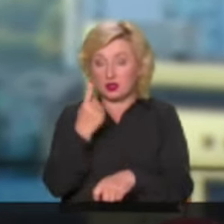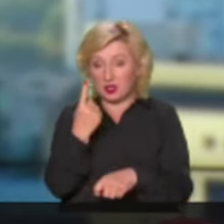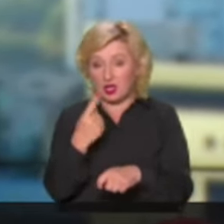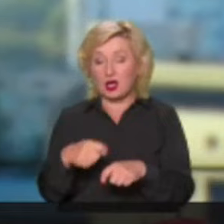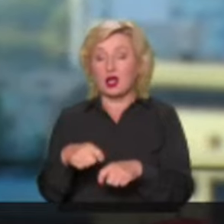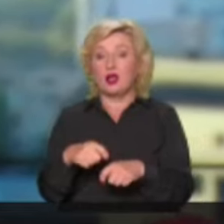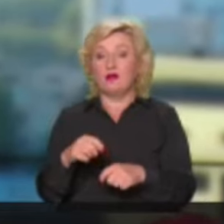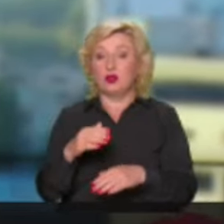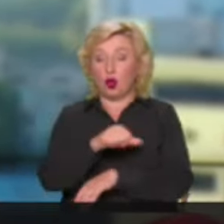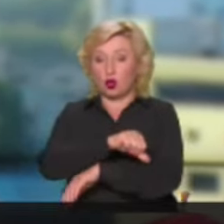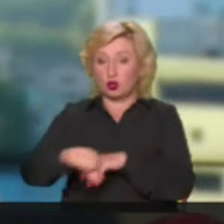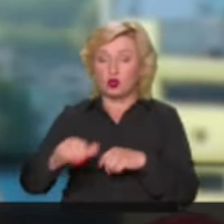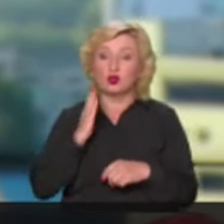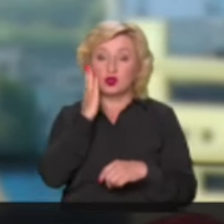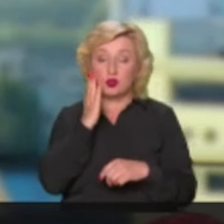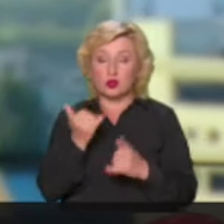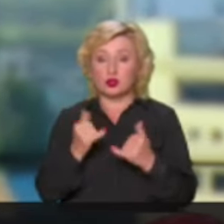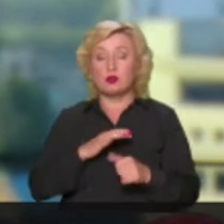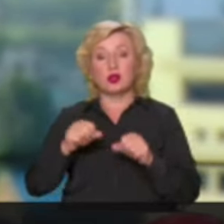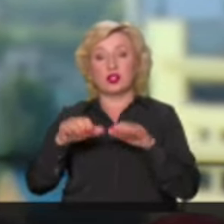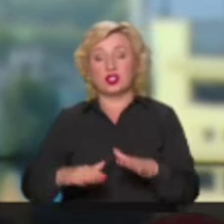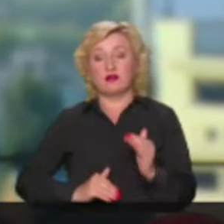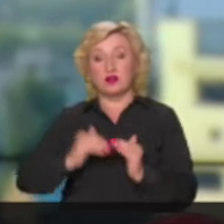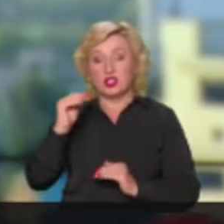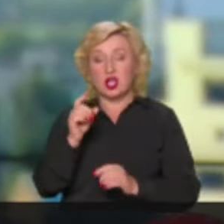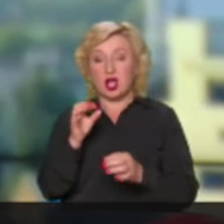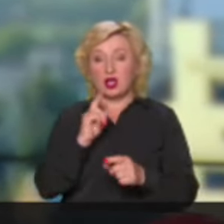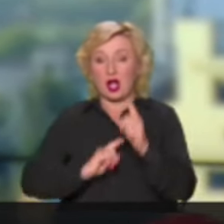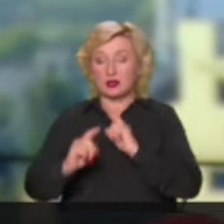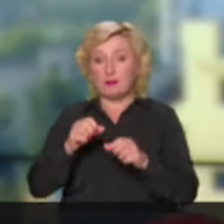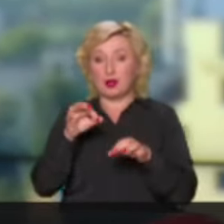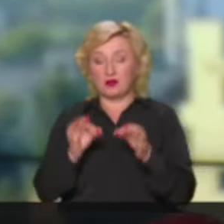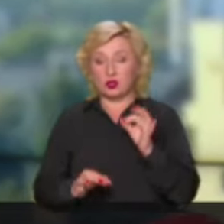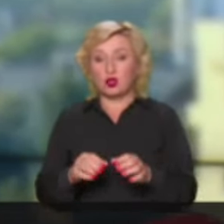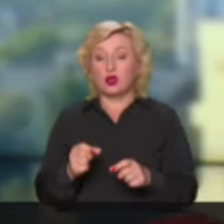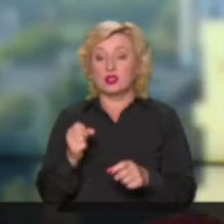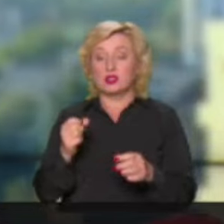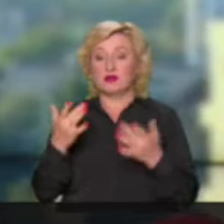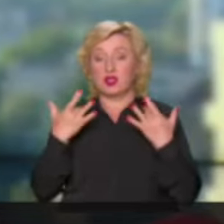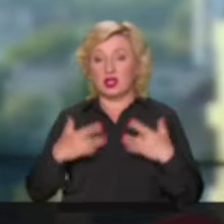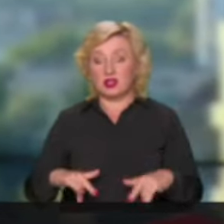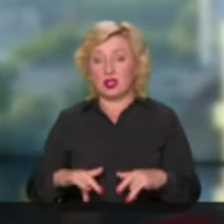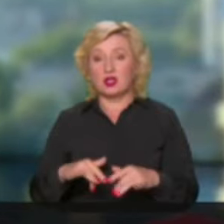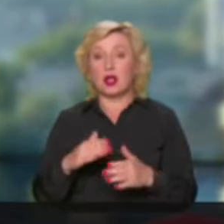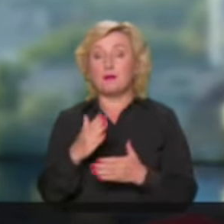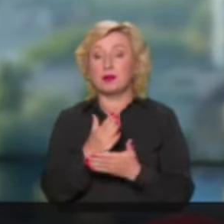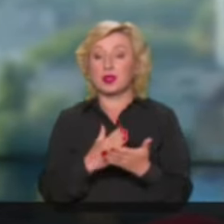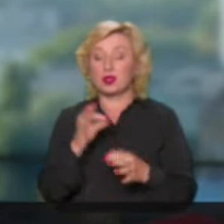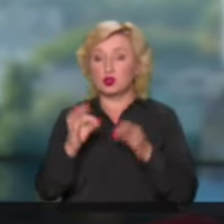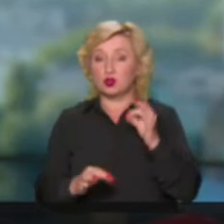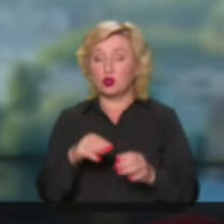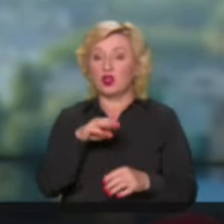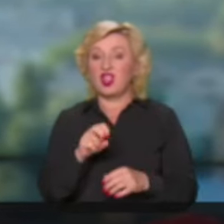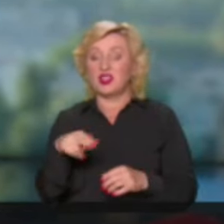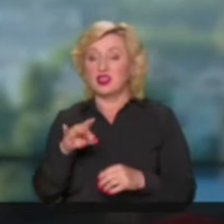лише сьогодні було рішення по Князєву. Вища рада правосуддя звільнила також суддю Олексія Тандира за істотний дисциплінарний проступок.